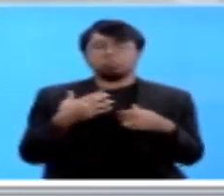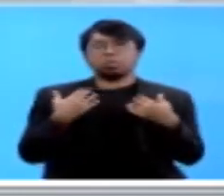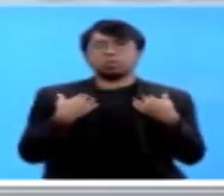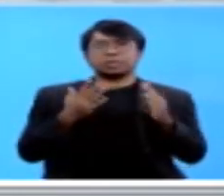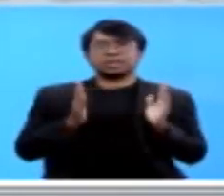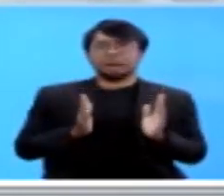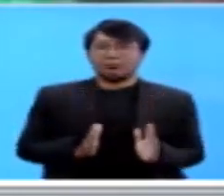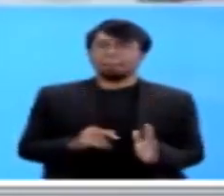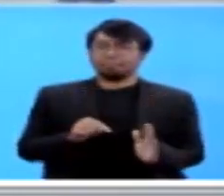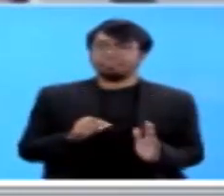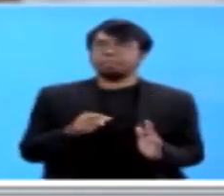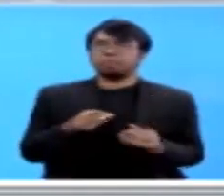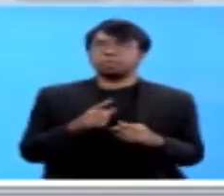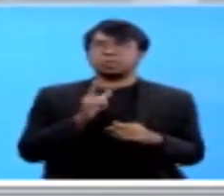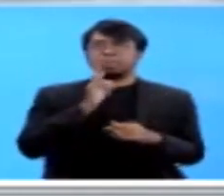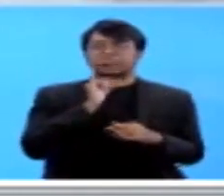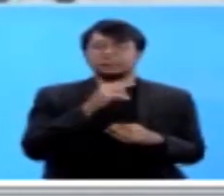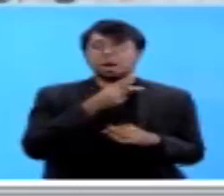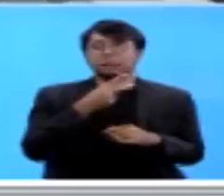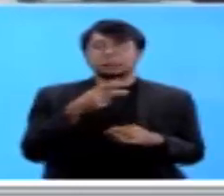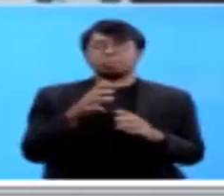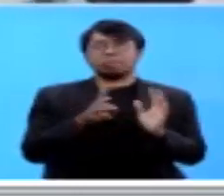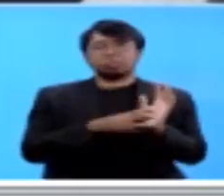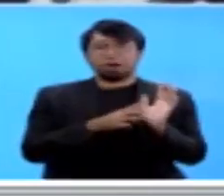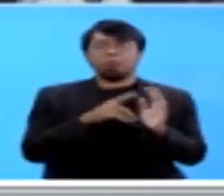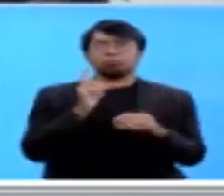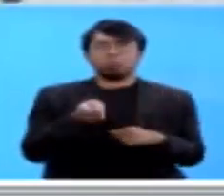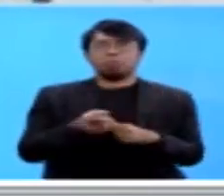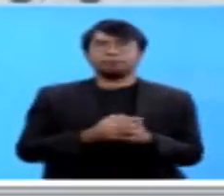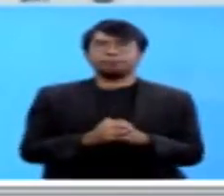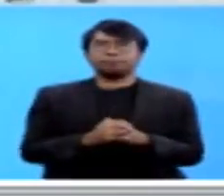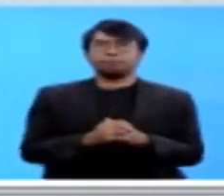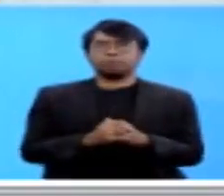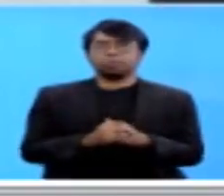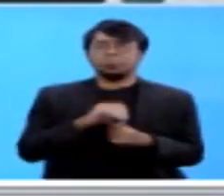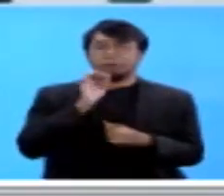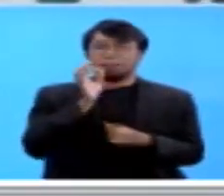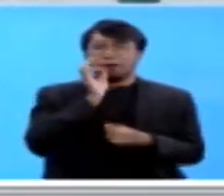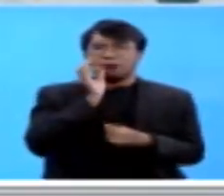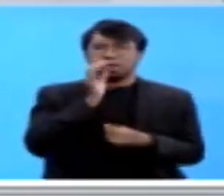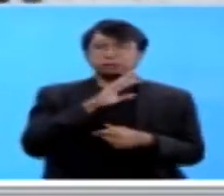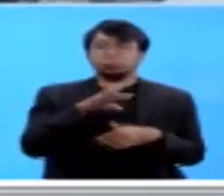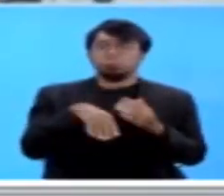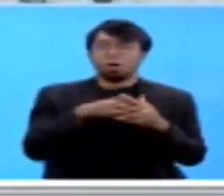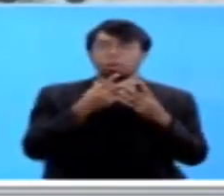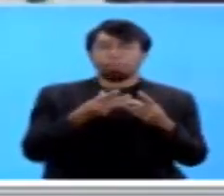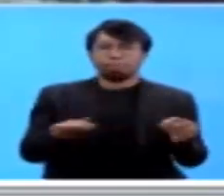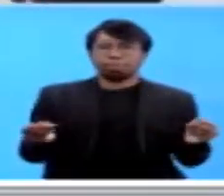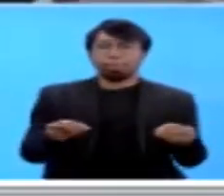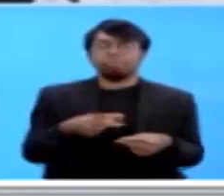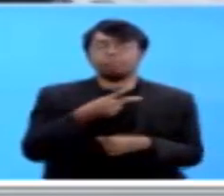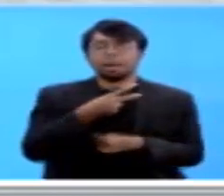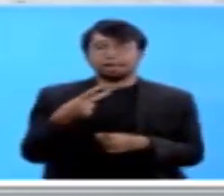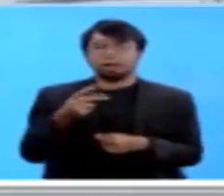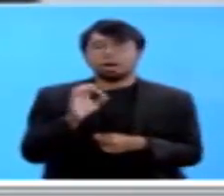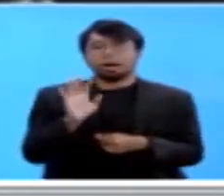ada masalah. Nah, kalau kemudian penyelesaian dilakukan dengan cara minta maaf dan dianggap semuanya selesai, apakah akan membuat si